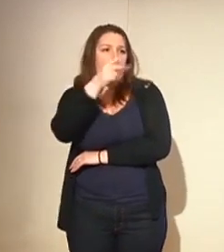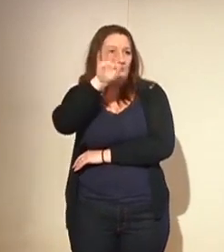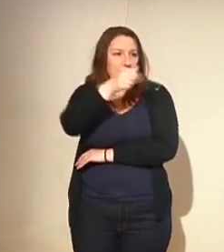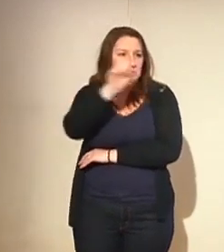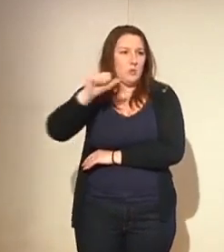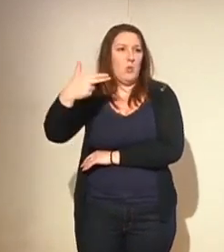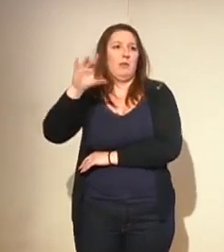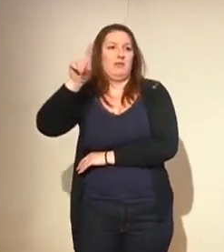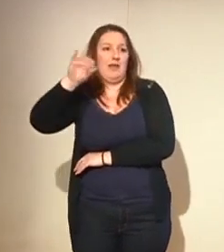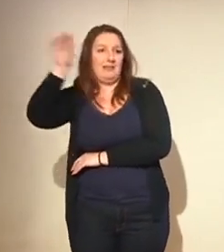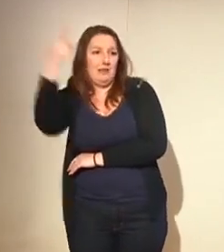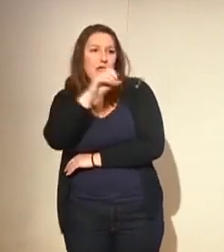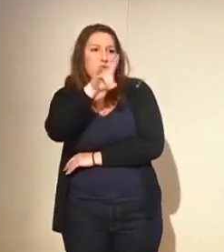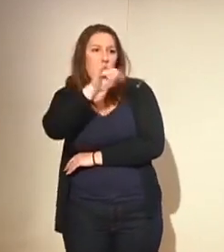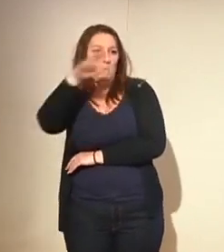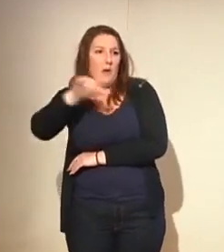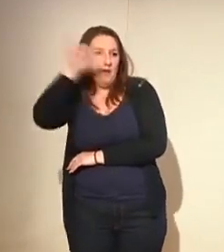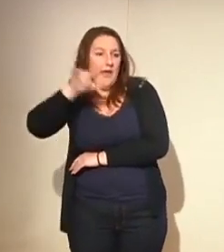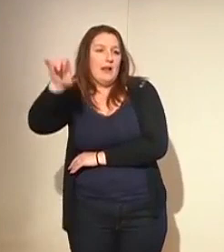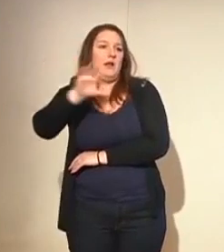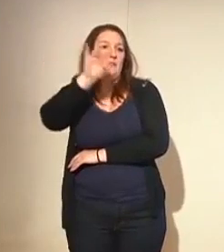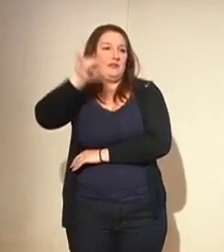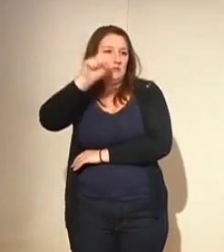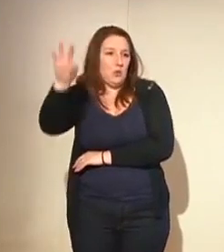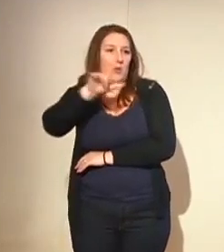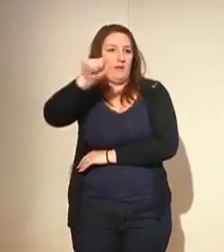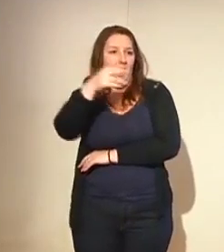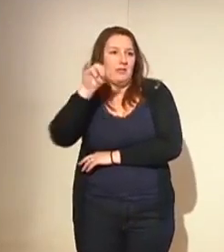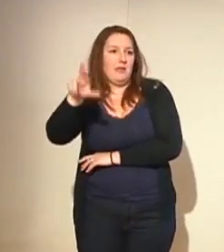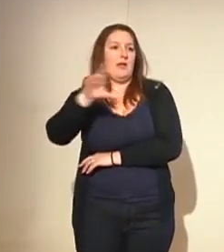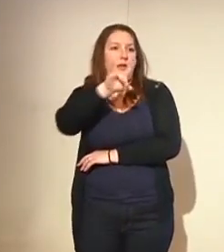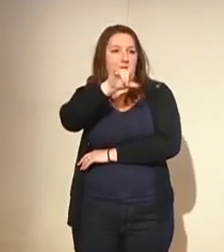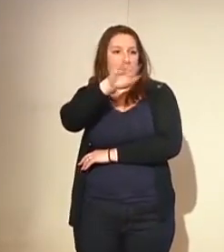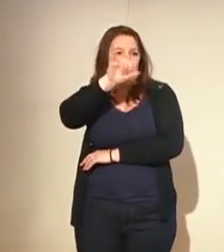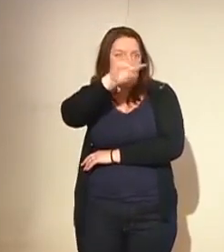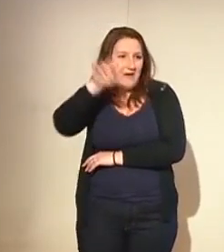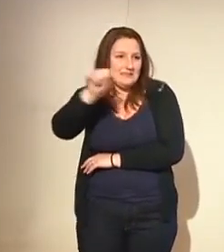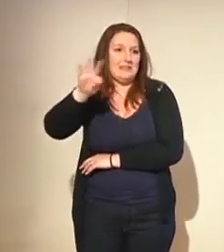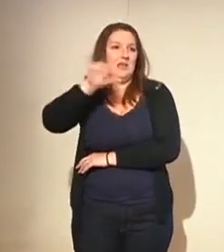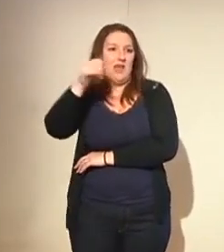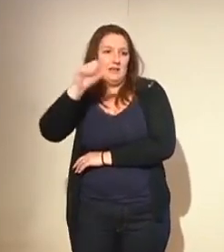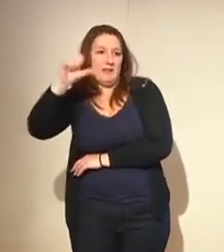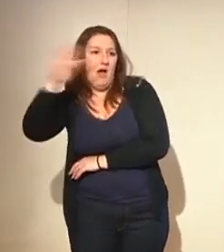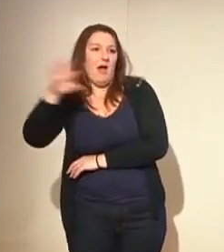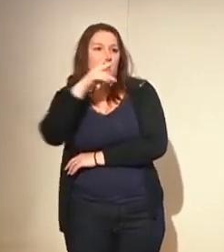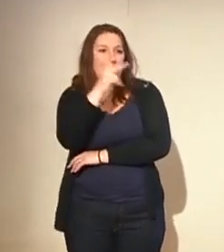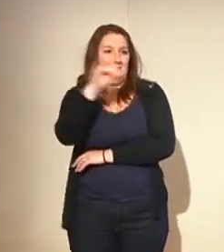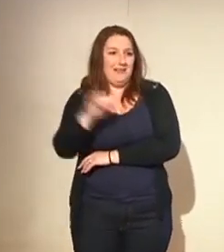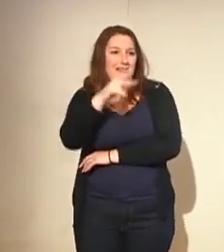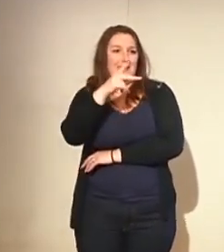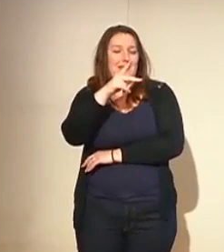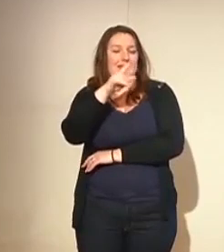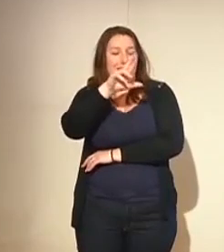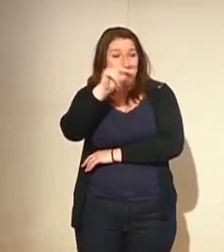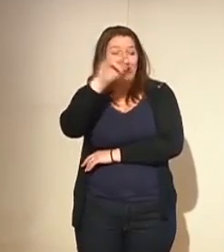daté monsieur Denoyel Monsieur fristau Madame Garnier Monsieur abfast Madame jacqu madame kerkercharian madame Leureux